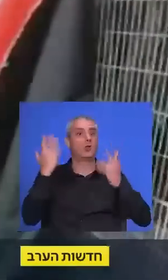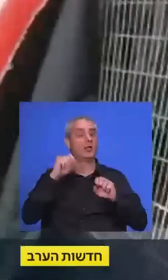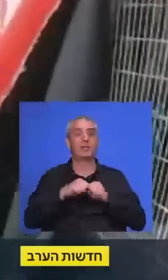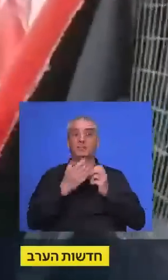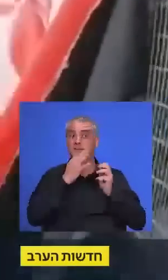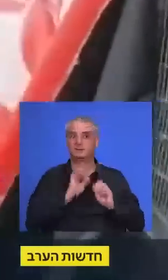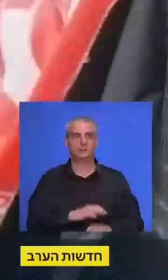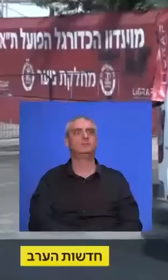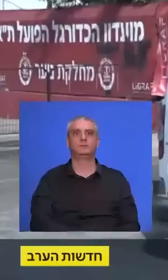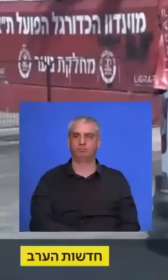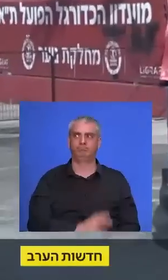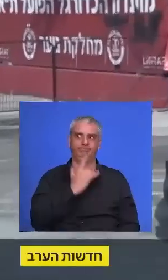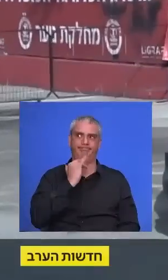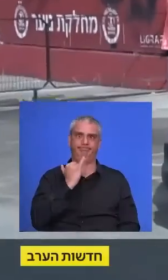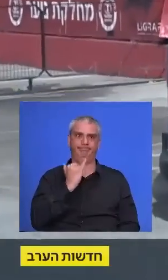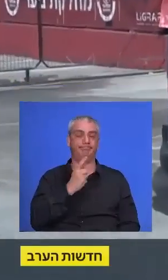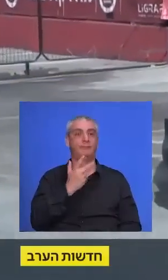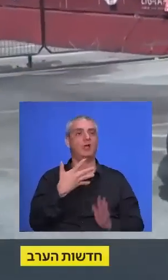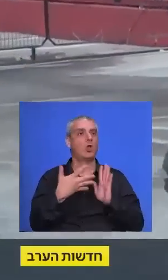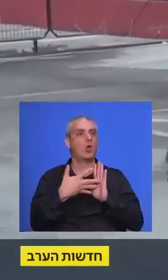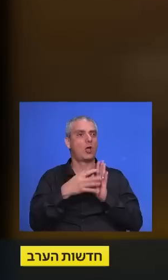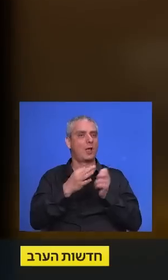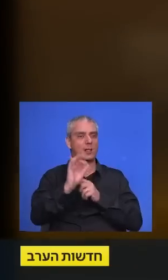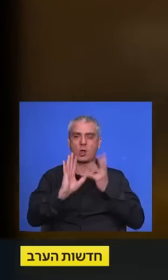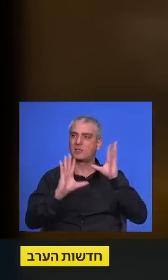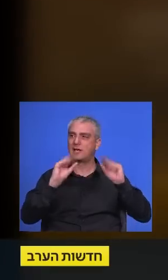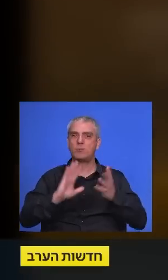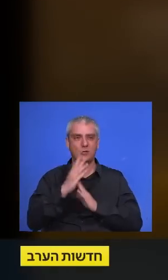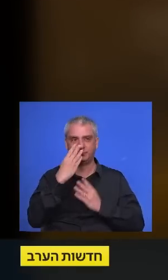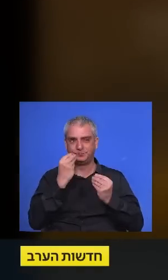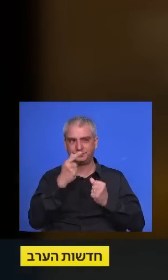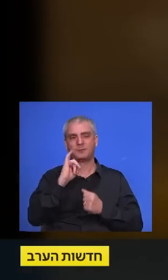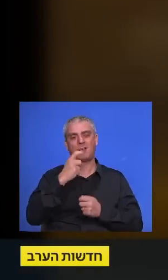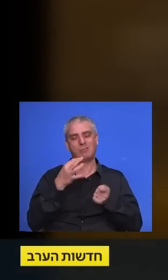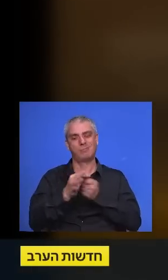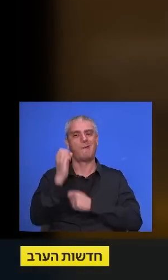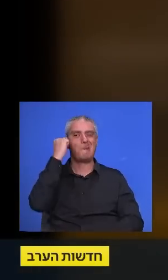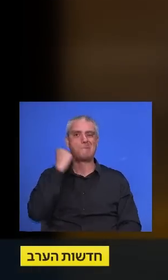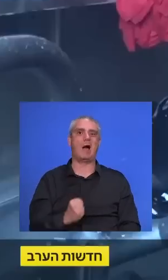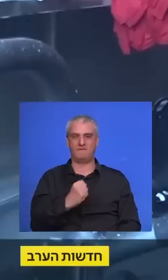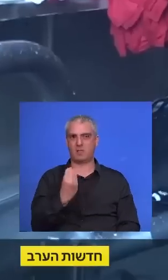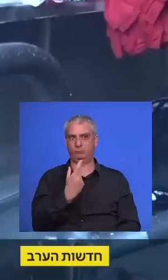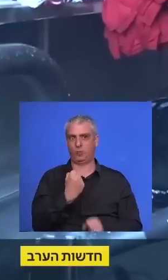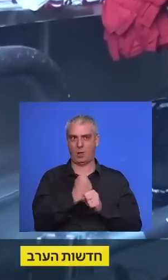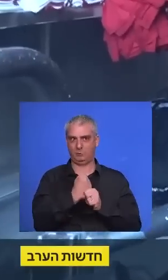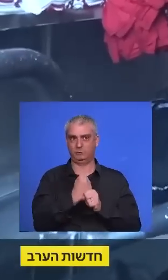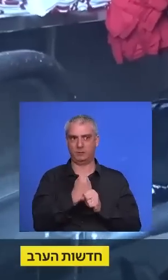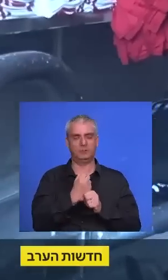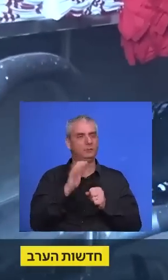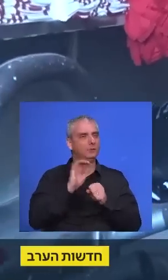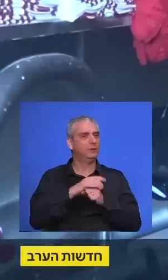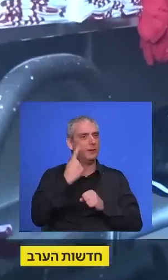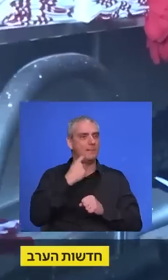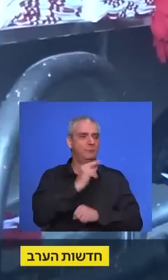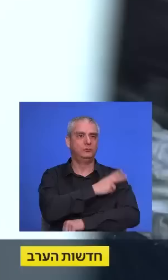רציני? כן. אצל חוקרי הדלקות של כיבוי אש מתחזק החשד כי מדובר בהצתה מכוונת. חוקרי מדור זיהוי פלילי של